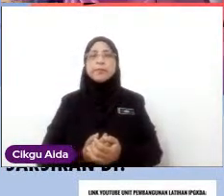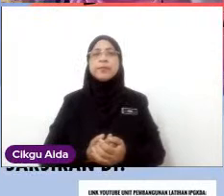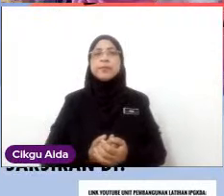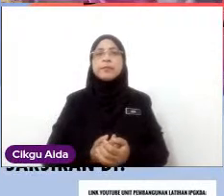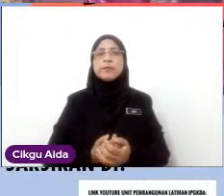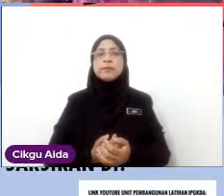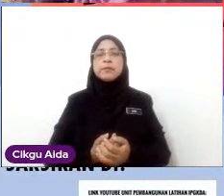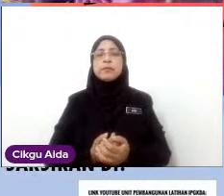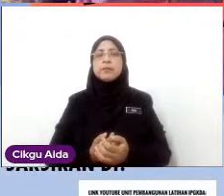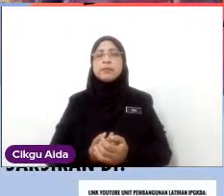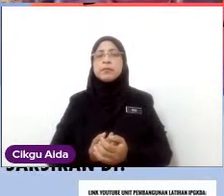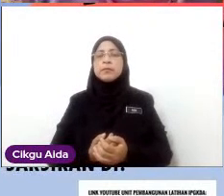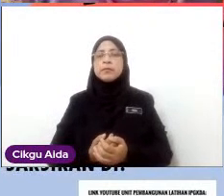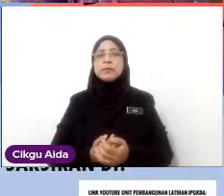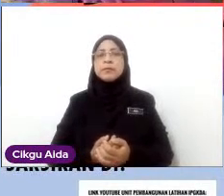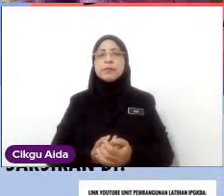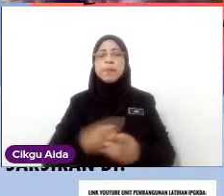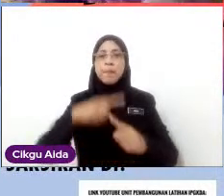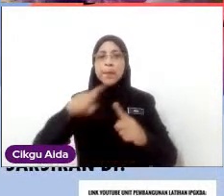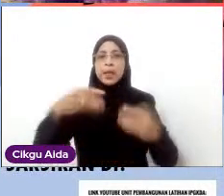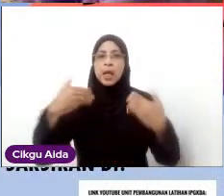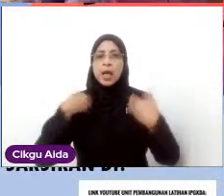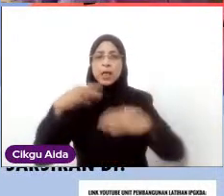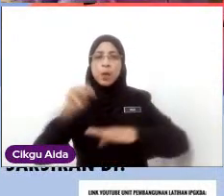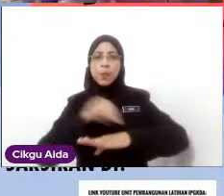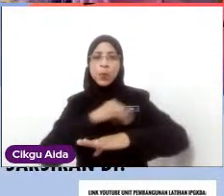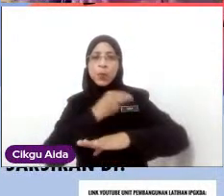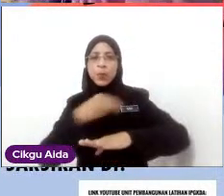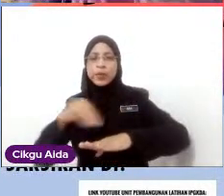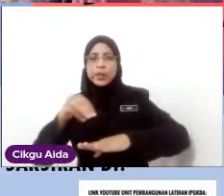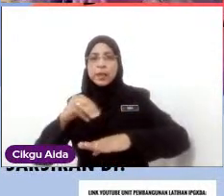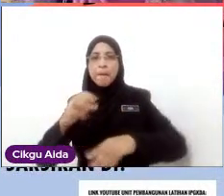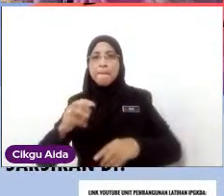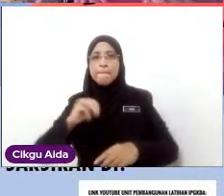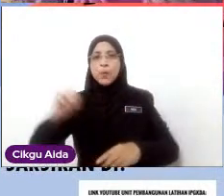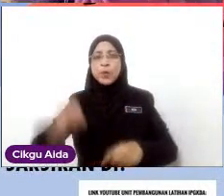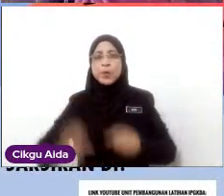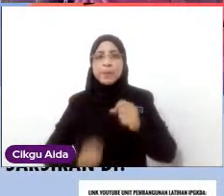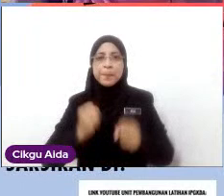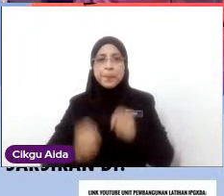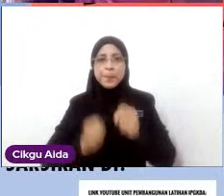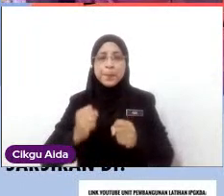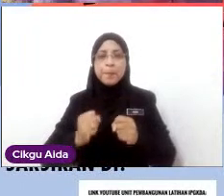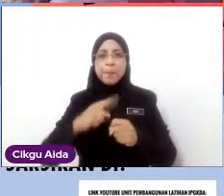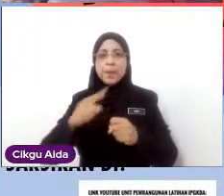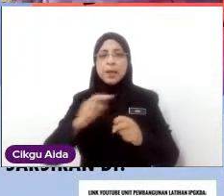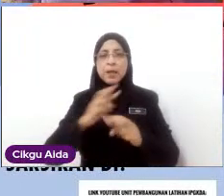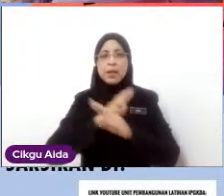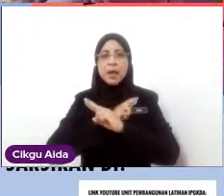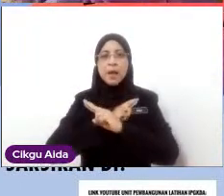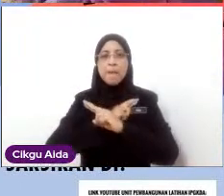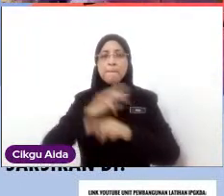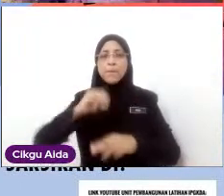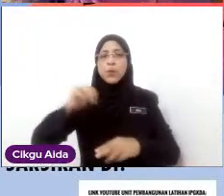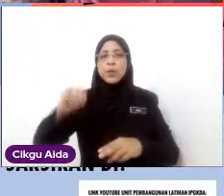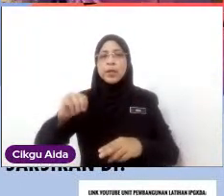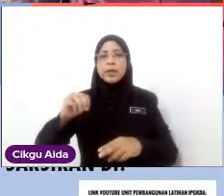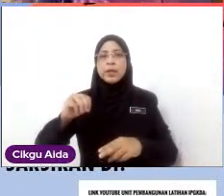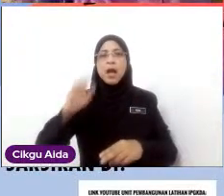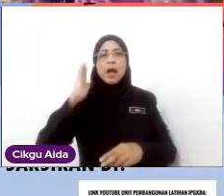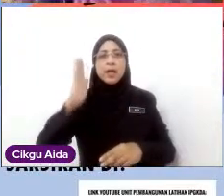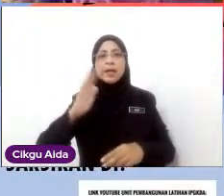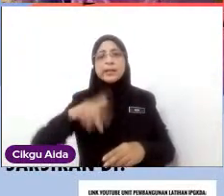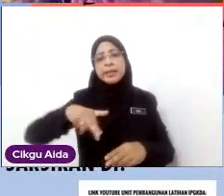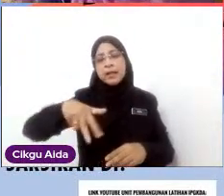melalui ni macam bila ada muzik je murid akan berjogging. Bila muzik tu tempo rehat dia akan slow lah, dia akan berjalan